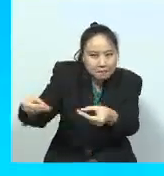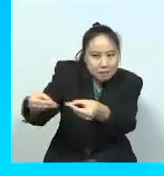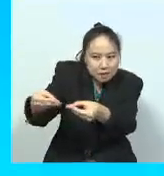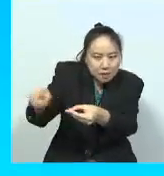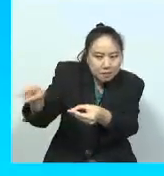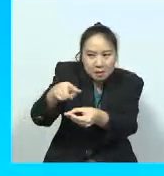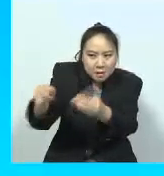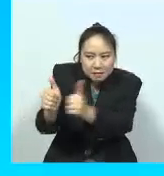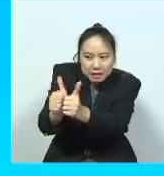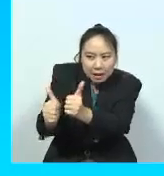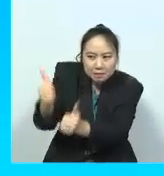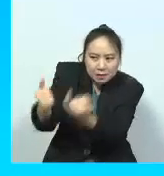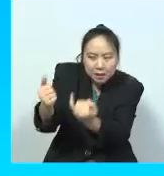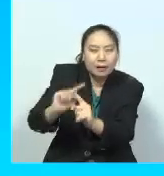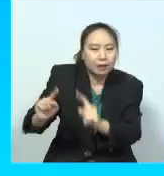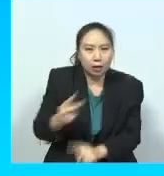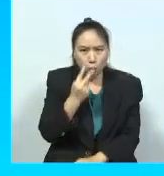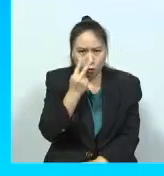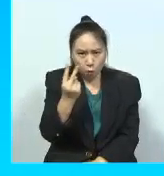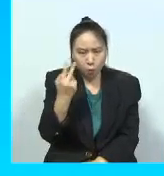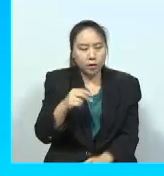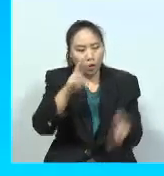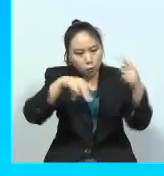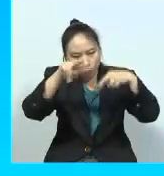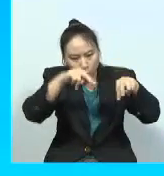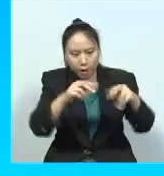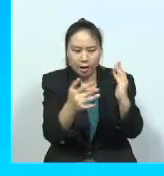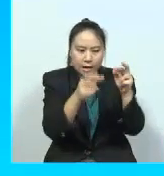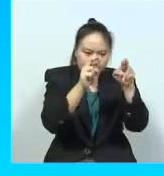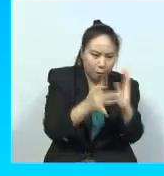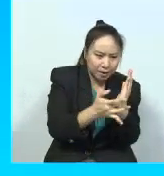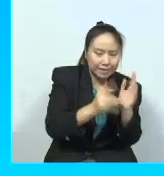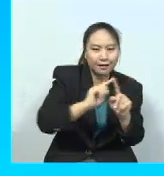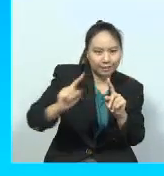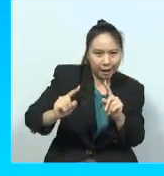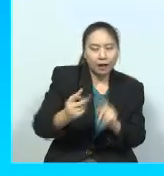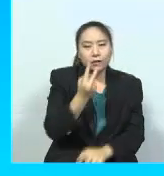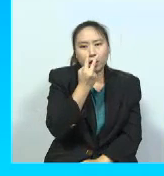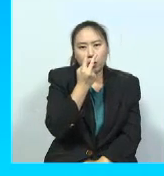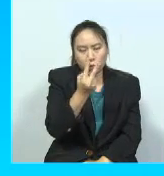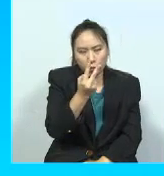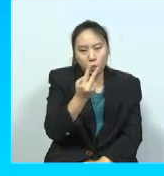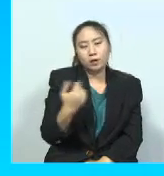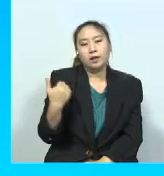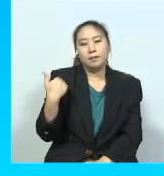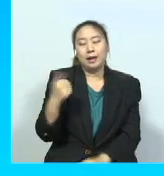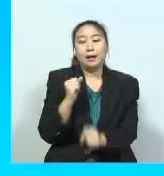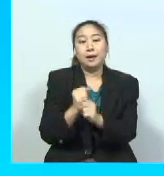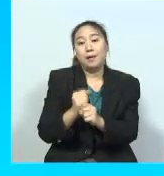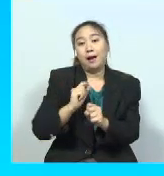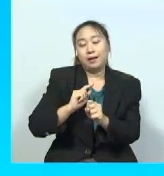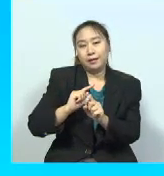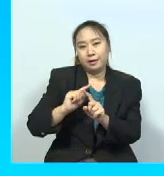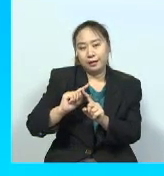คัดเลือกสว.ตรวจสอบระบบอิเล็กทรอนิกส์สำหรับงานทะเบียนให้มีประสิทธิภาพแล้วก็ให้เรียนรู้เรื่องของการทำง